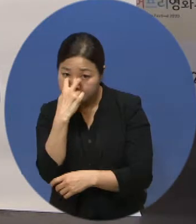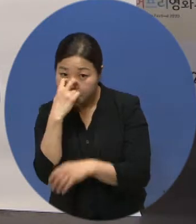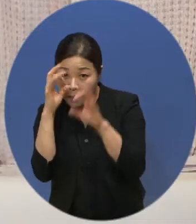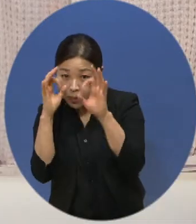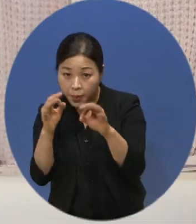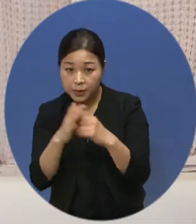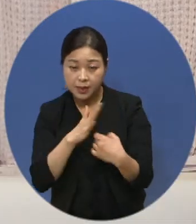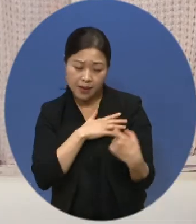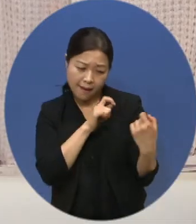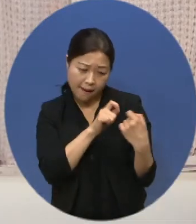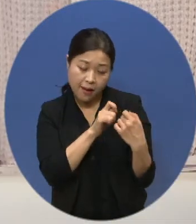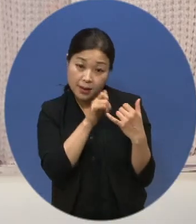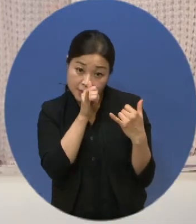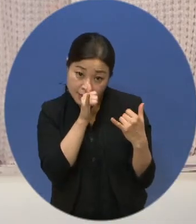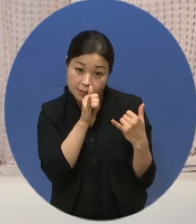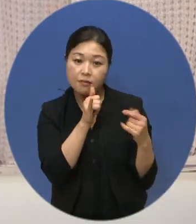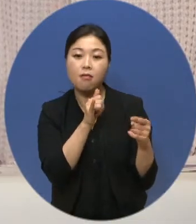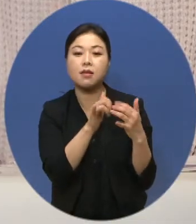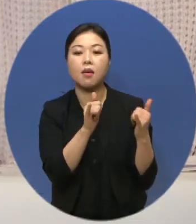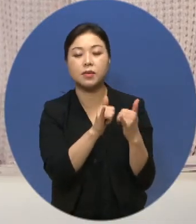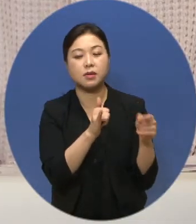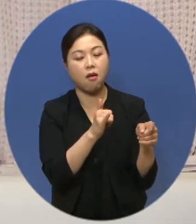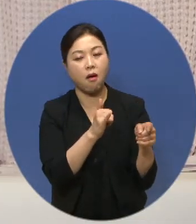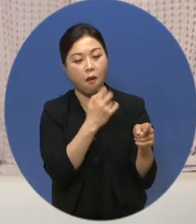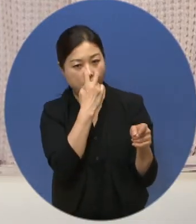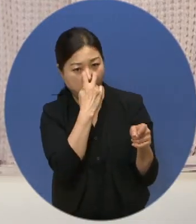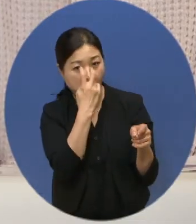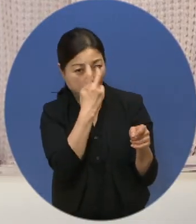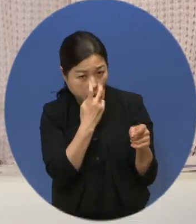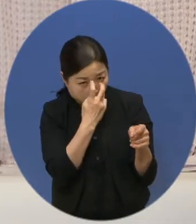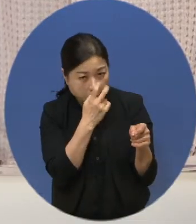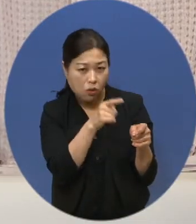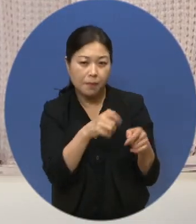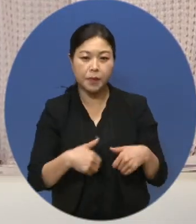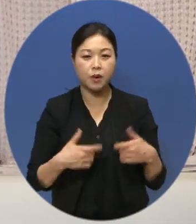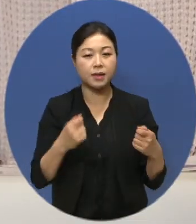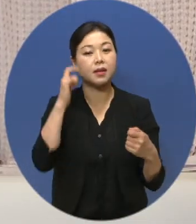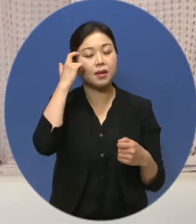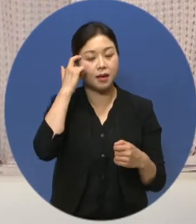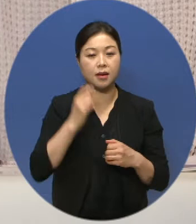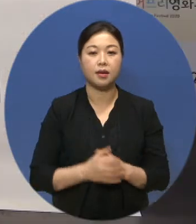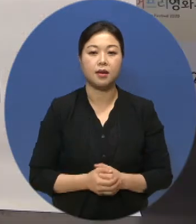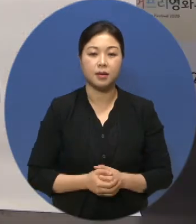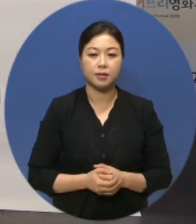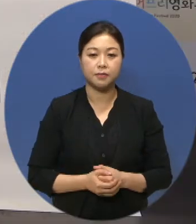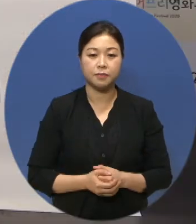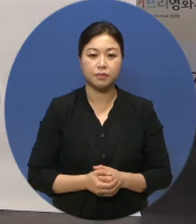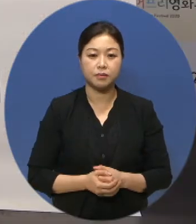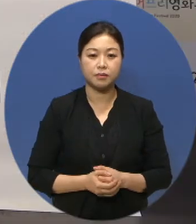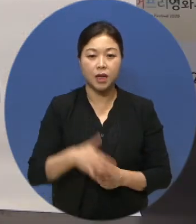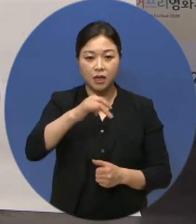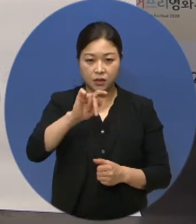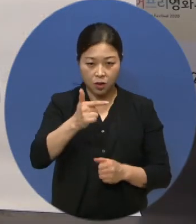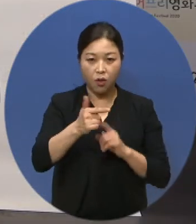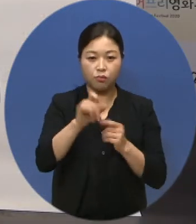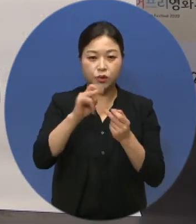내가 제 가까이에 있는 사람들을 돌보고 했었어야 했던 게 아닌가라는 생각을 좀 했던 것 같아요. 네. 그 전부 치러 왔습니다를 보면서 그래서